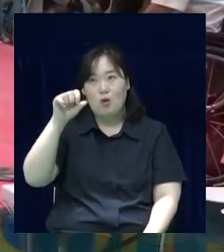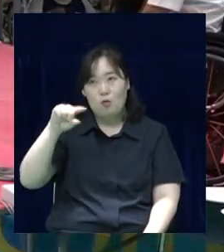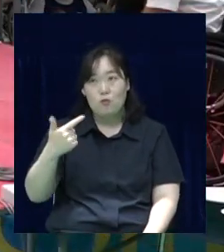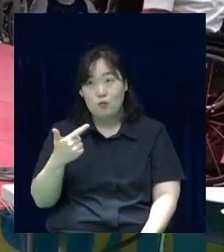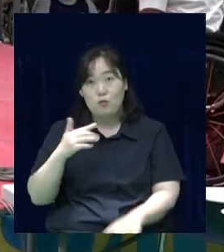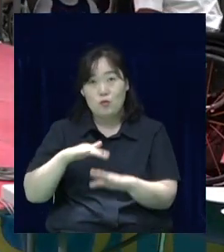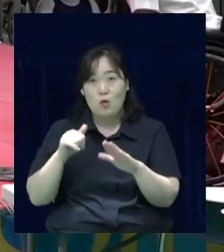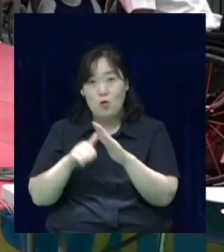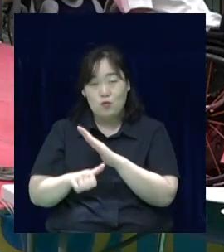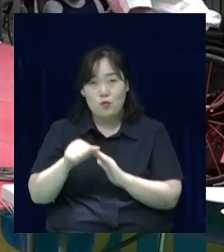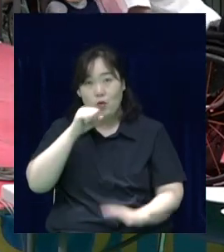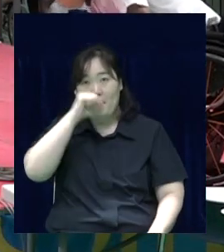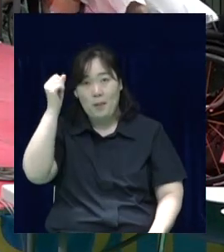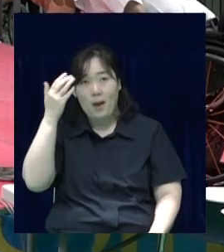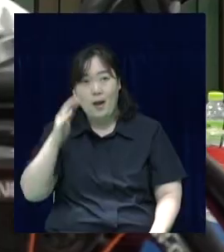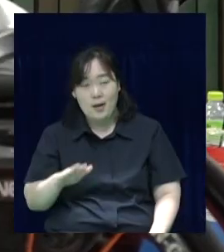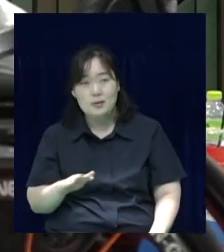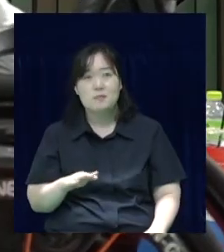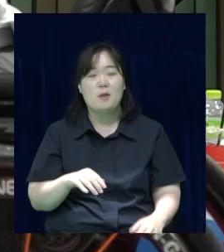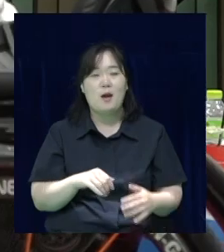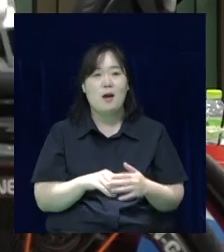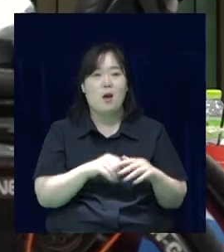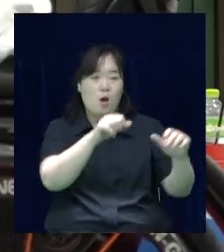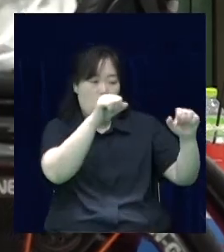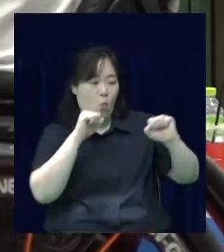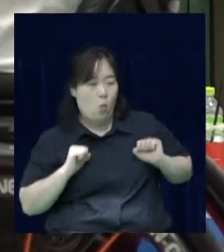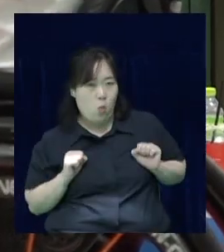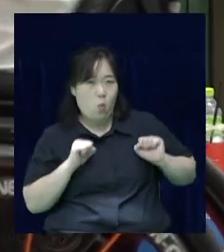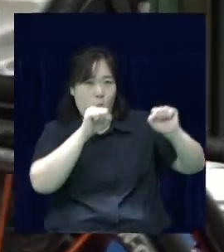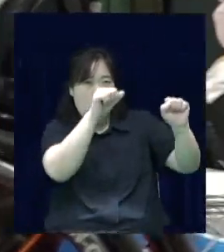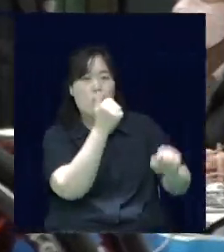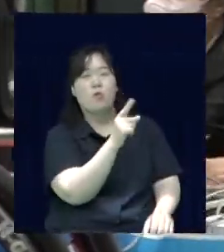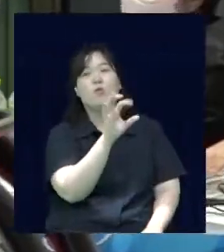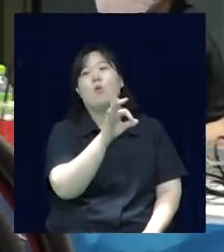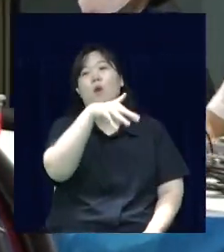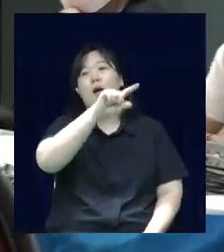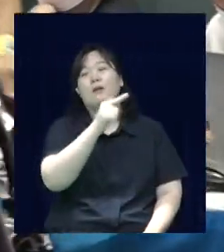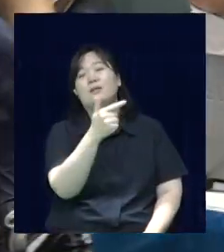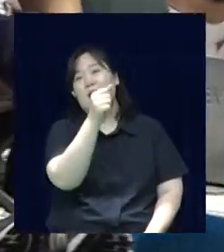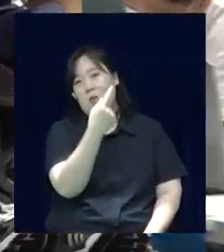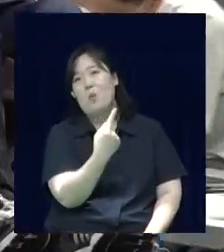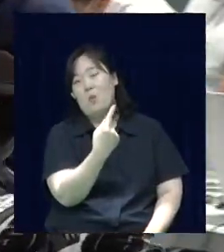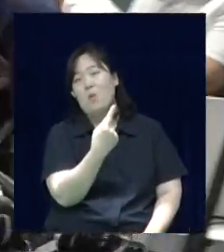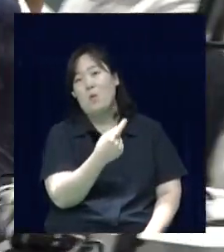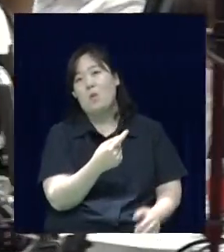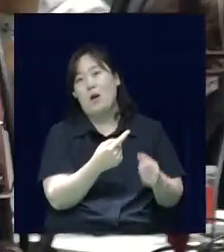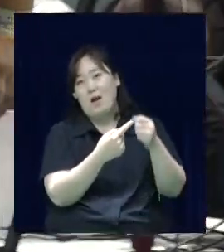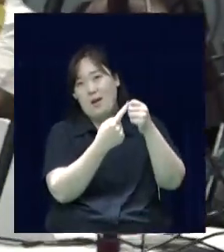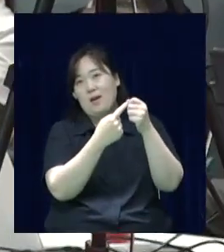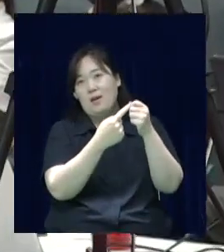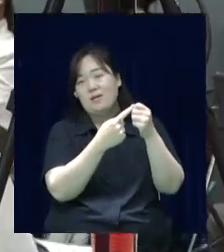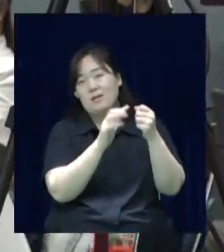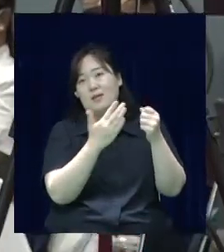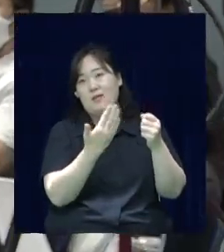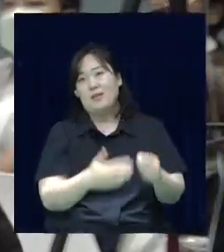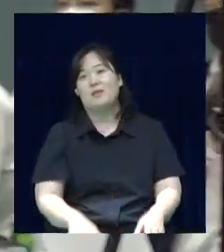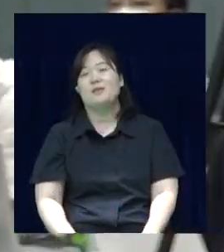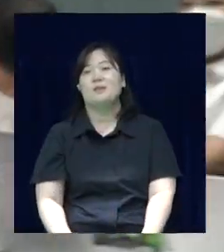그래서 하나씩 이제 또 가지게 되는 거죠. 네, 그렇습니다. 참 재미있는 경기가 네. 이어지고 있고요.